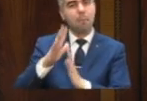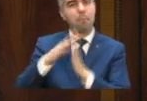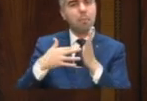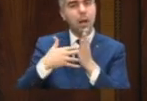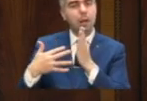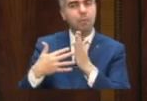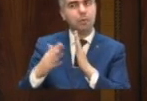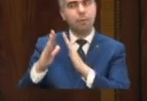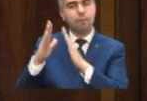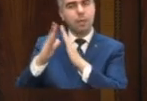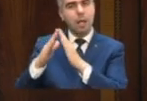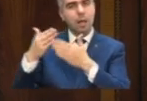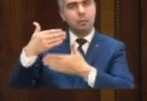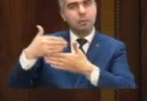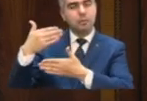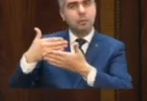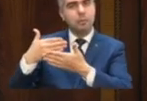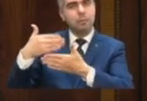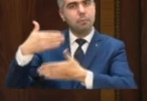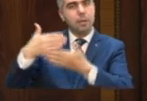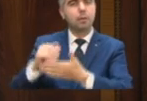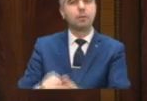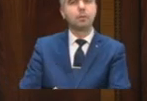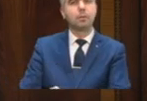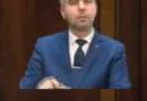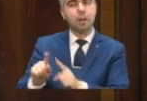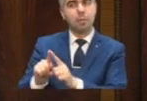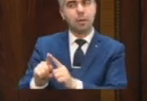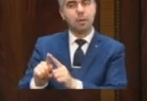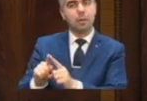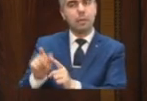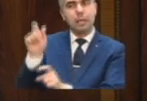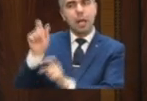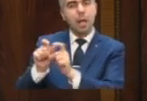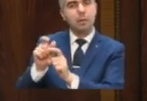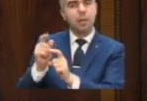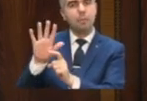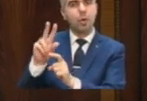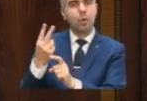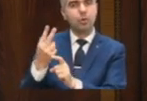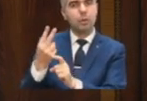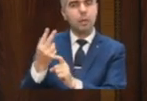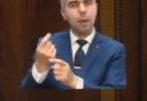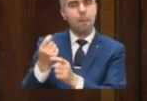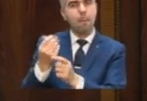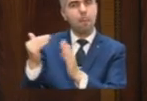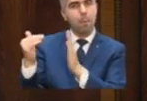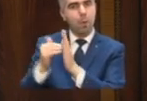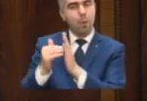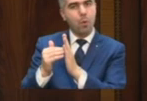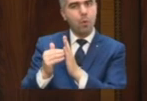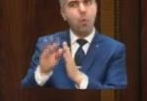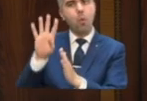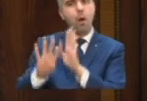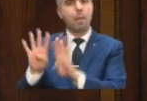حيوية نطالب باستمرارها، كالسكن الموجه للطبقة المتوسطة والسكن منخفض التكلفة إلى 140 ألف